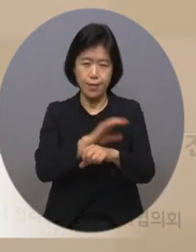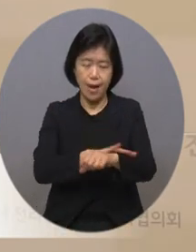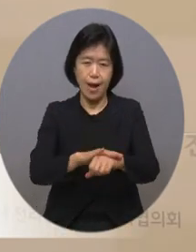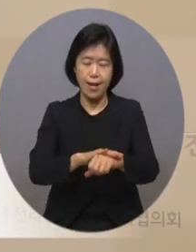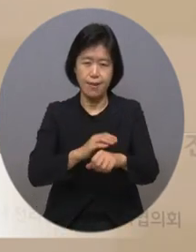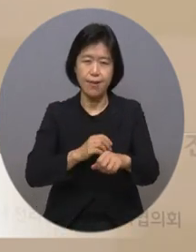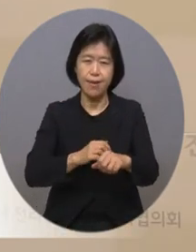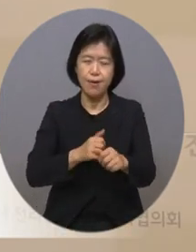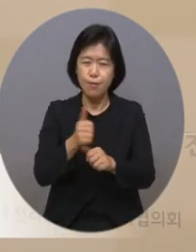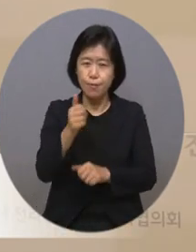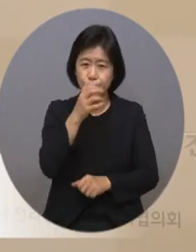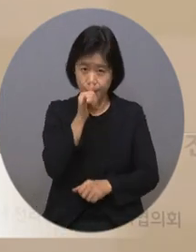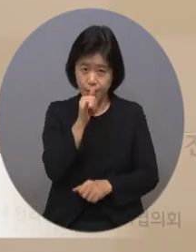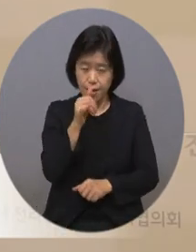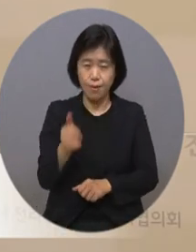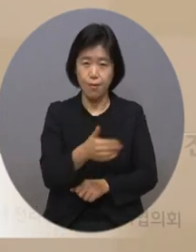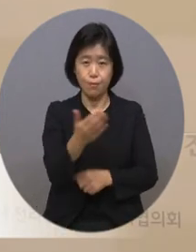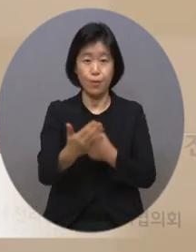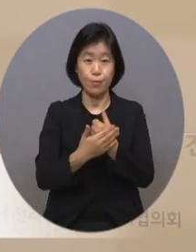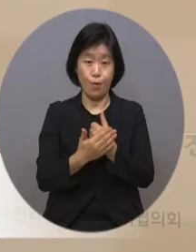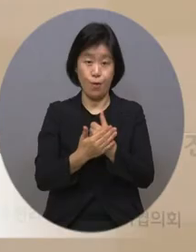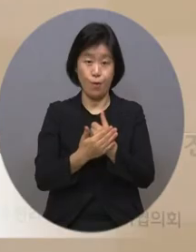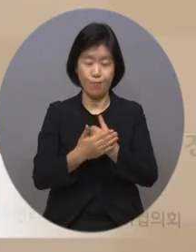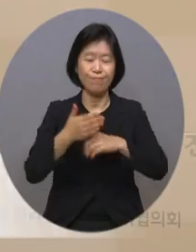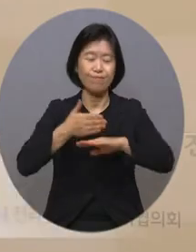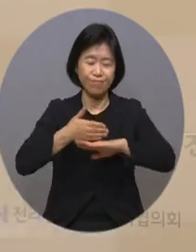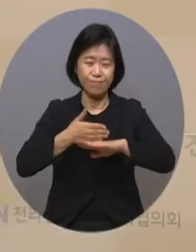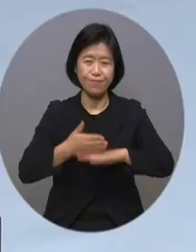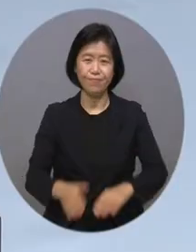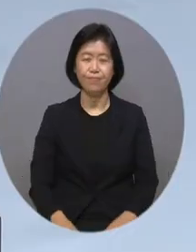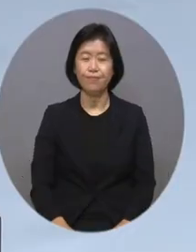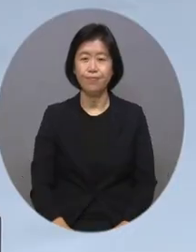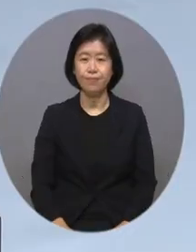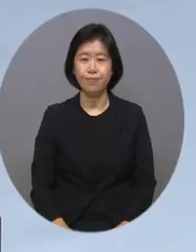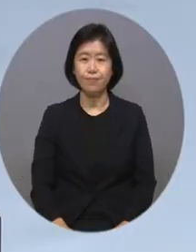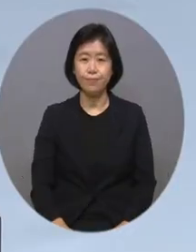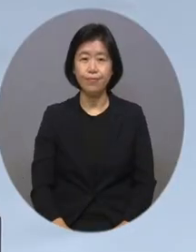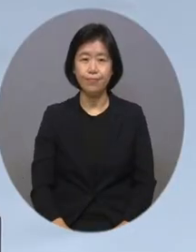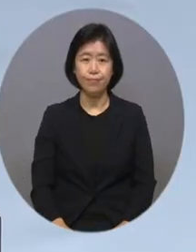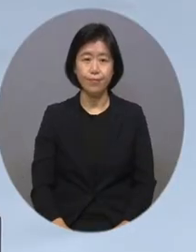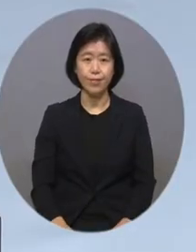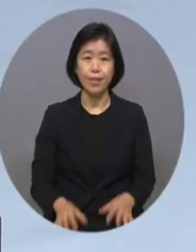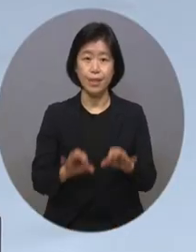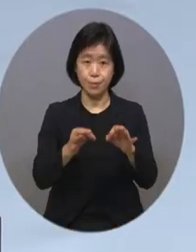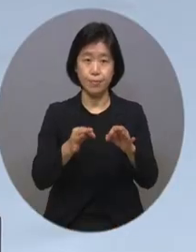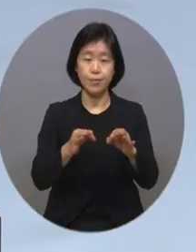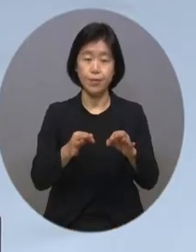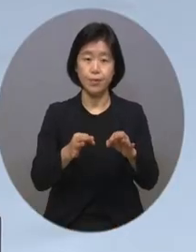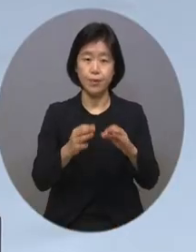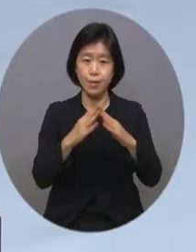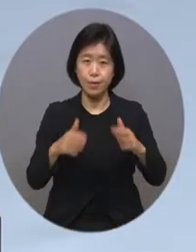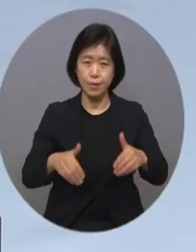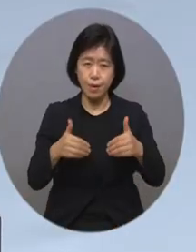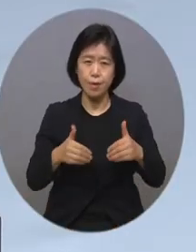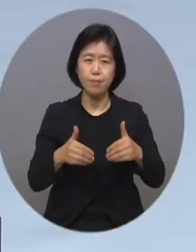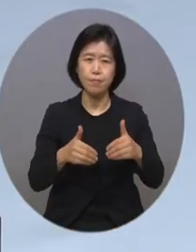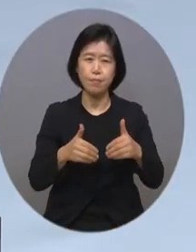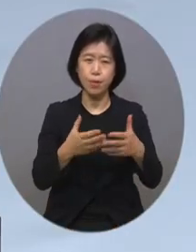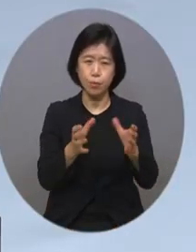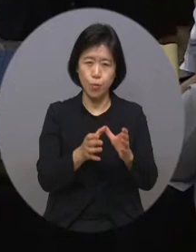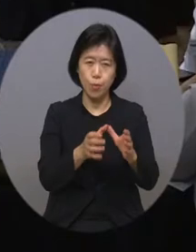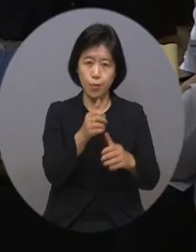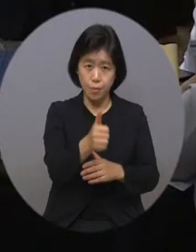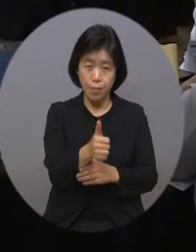여러분 함께 해주시면 대단히 고맙겠습니다. 감사합니다. 김영록 전남도지사는 도민의